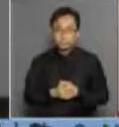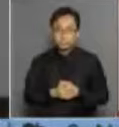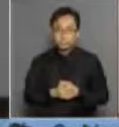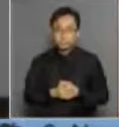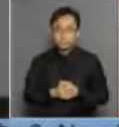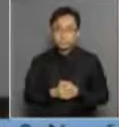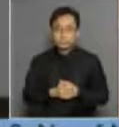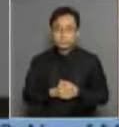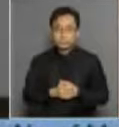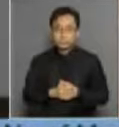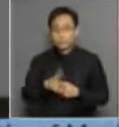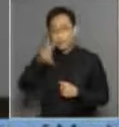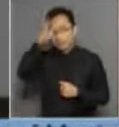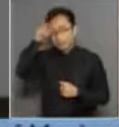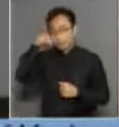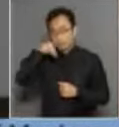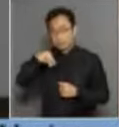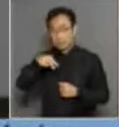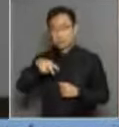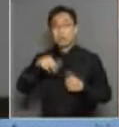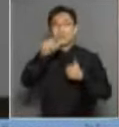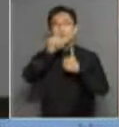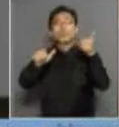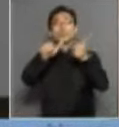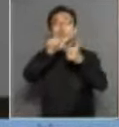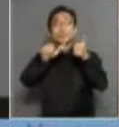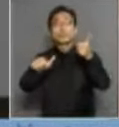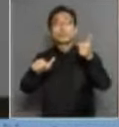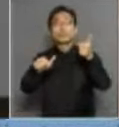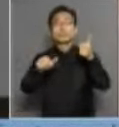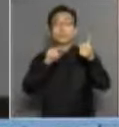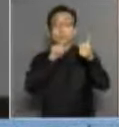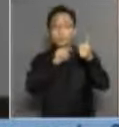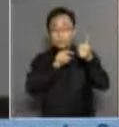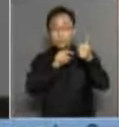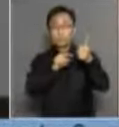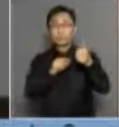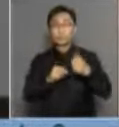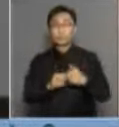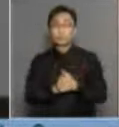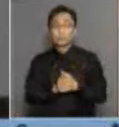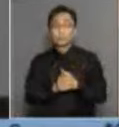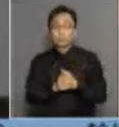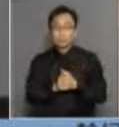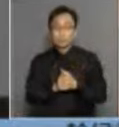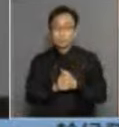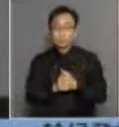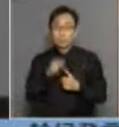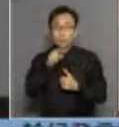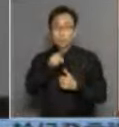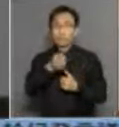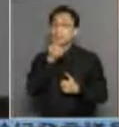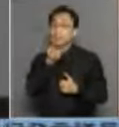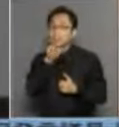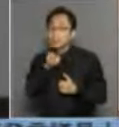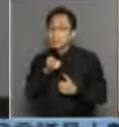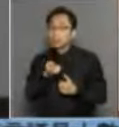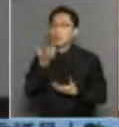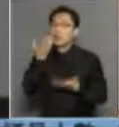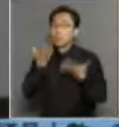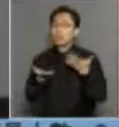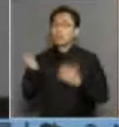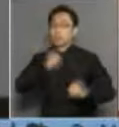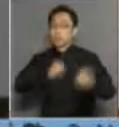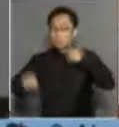对于呢啲行政会议成员，佢嘅即系佢个发表意见啊，或者佢所做嘅